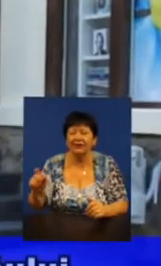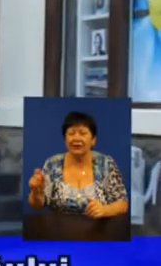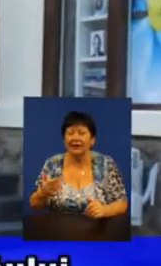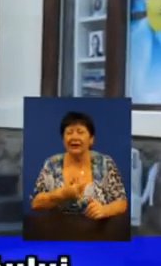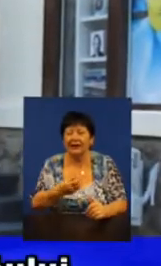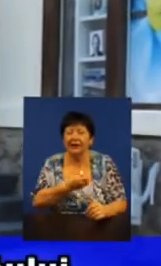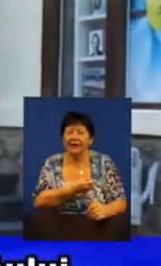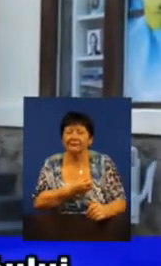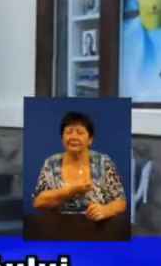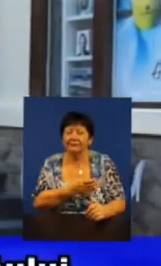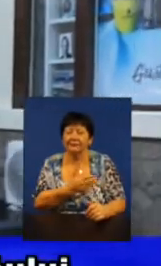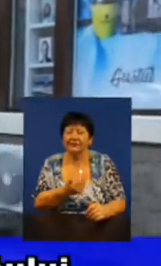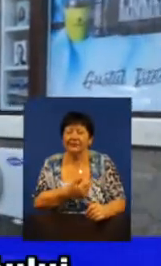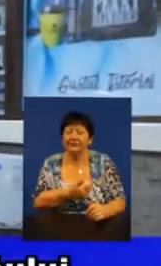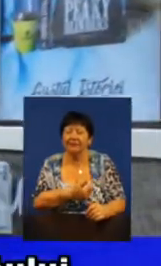cărți.